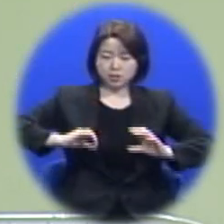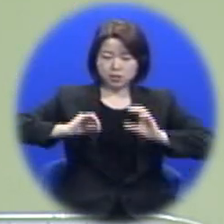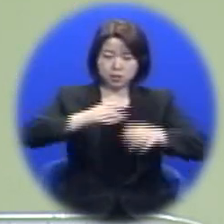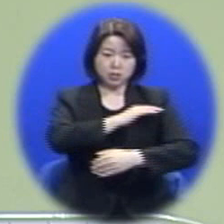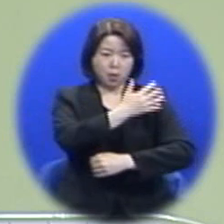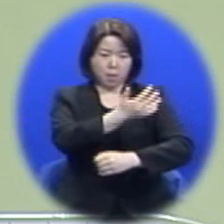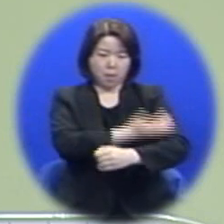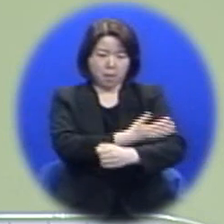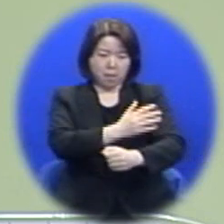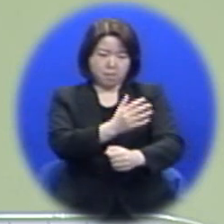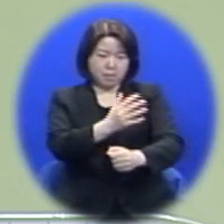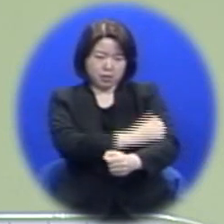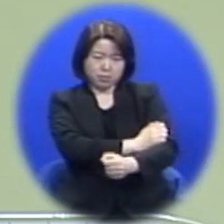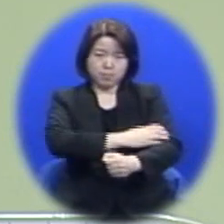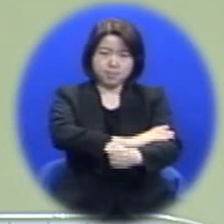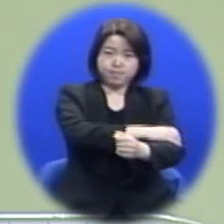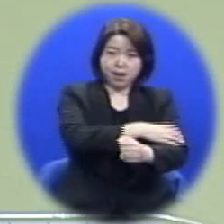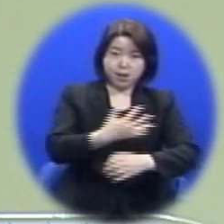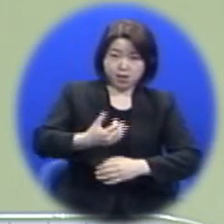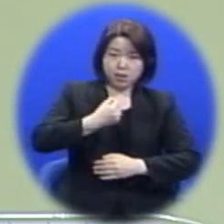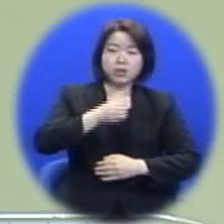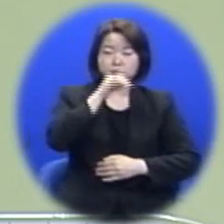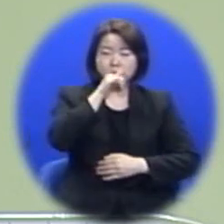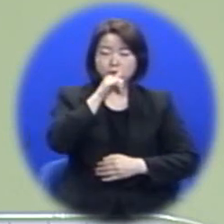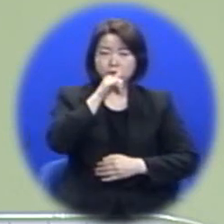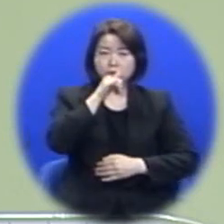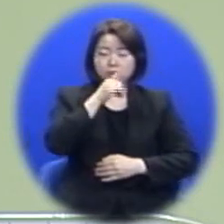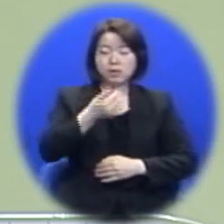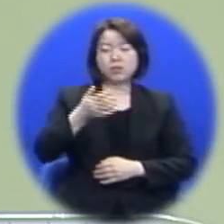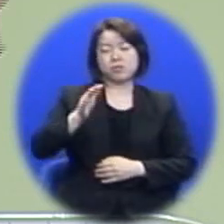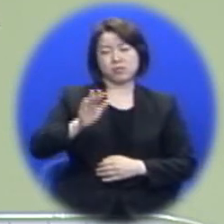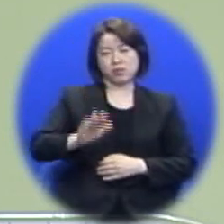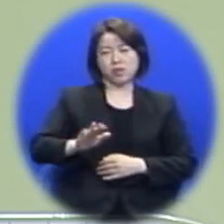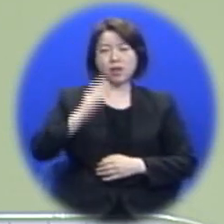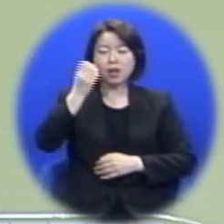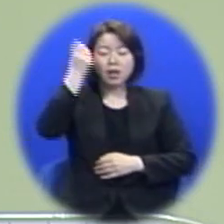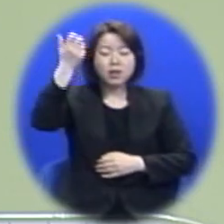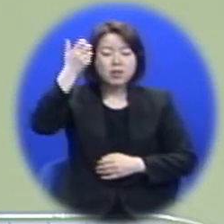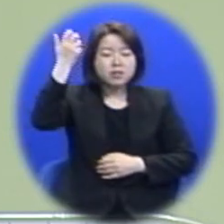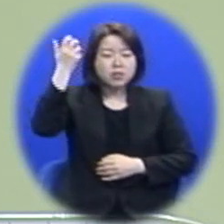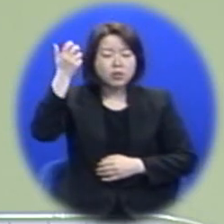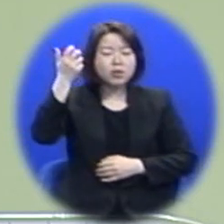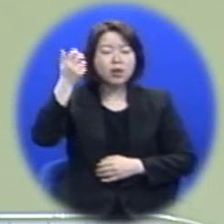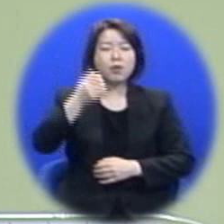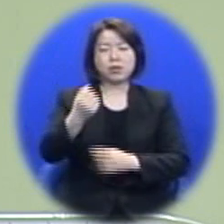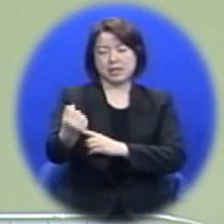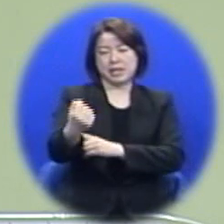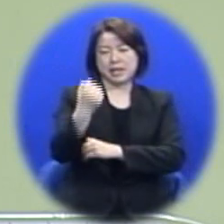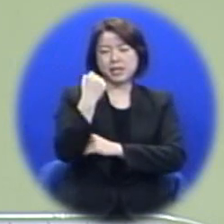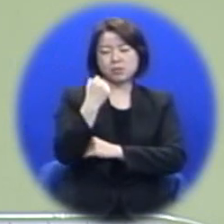가졌습니다 그런데 성령의 능력은 교회에서 떠나기 시작했습니다